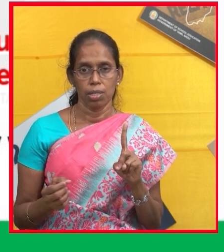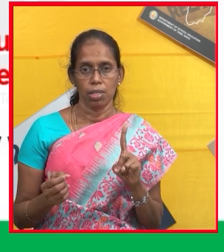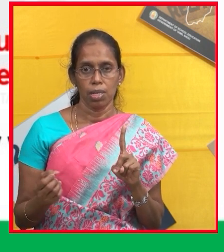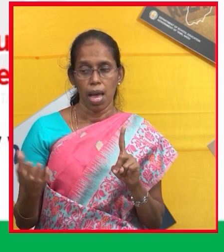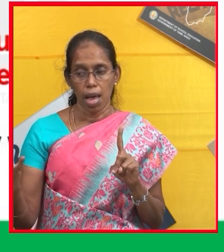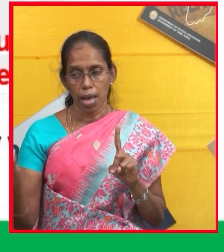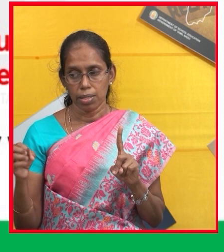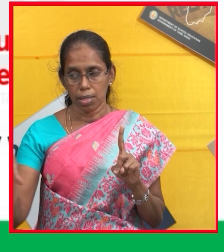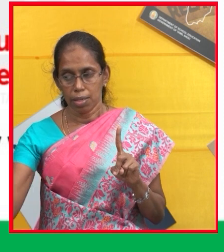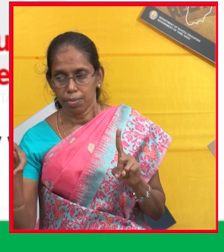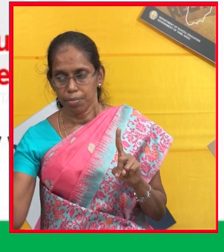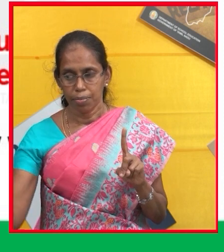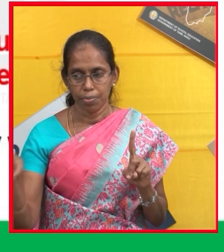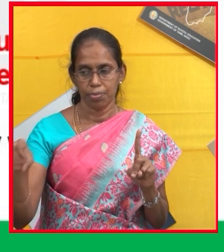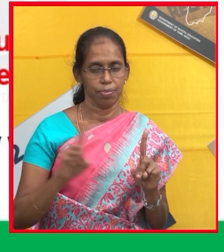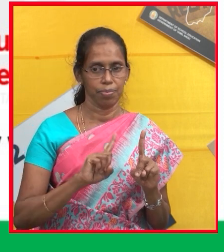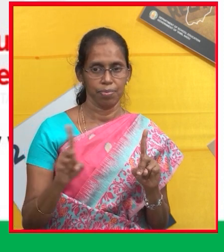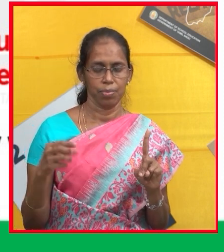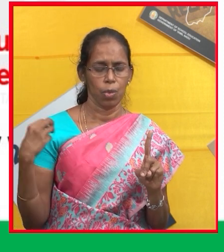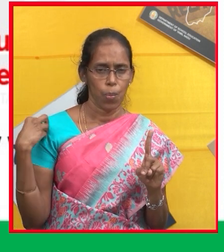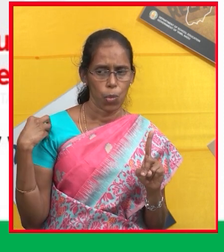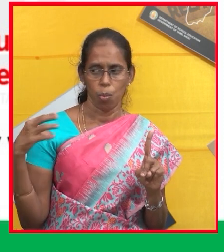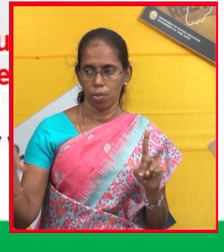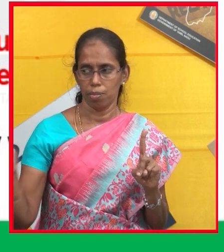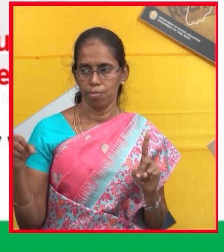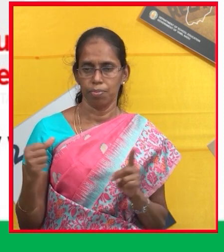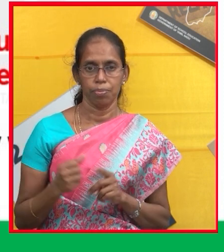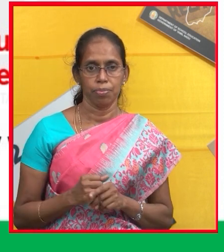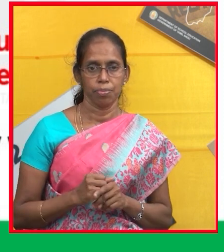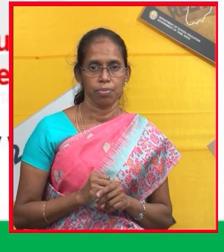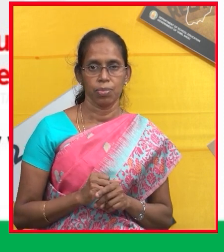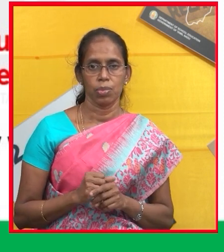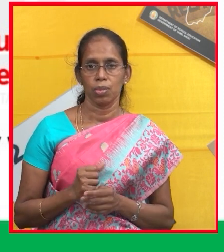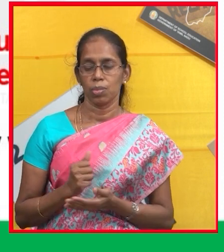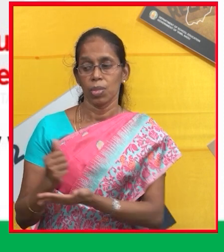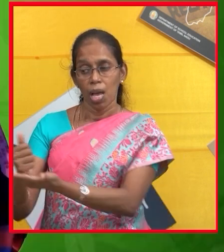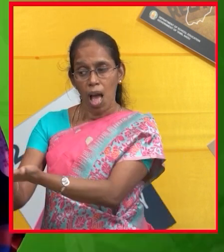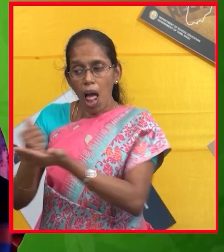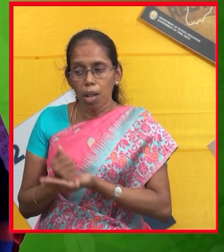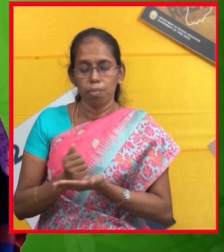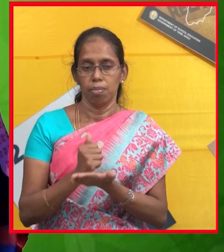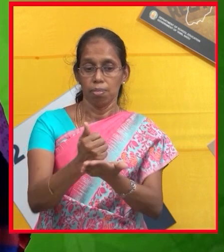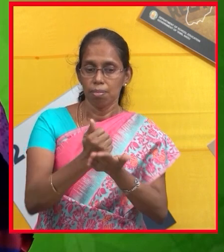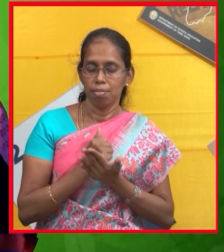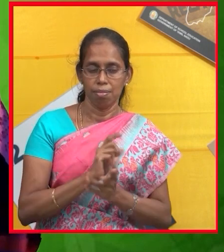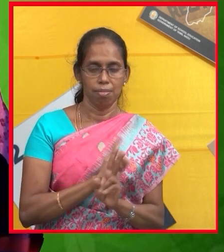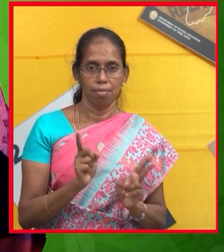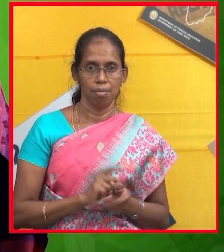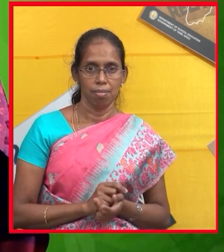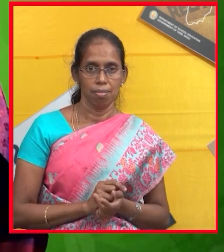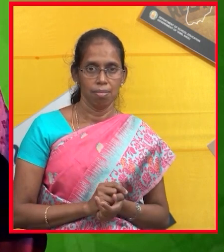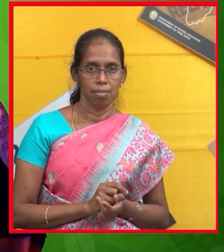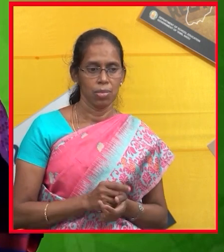யூஸ் எனி ஆக்சிலரி மீன்ஸ் ஆஃப் ரெப்பல்ஷன். டோன்ட் ஹாவ் டு டேக் எனிபடி எல்சஸ் அசிஸ்டன்ஸ். யார்கிட்டேருந்து எந்த உதவியும்